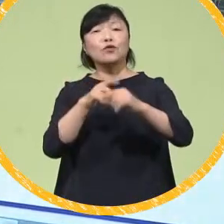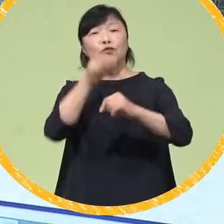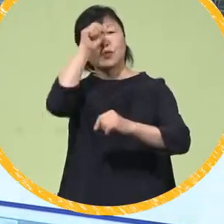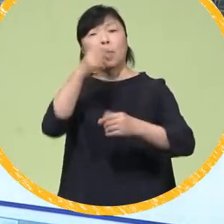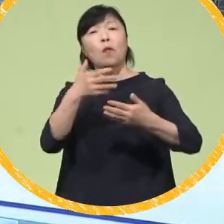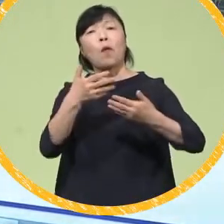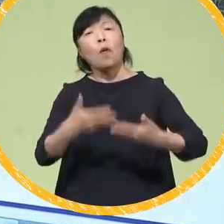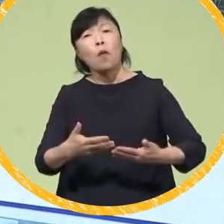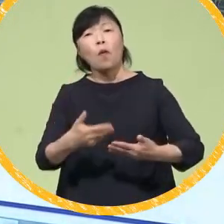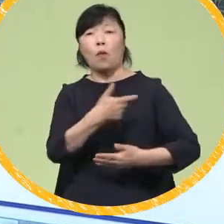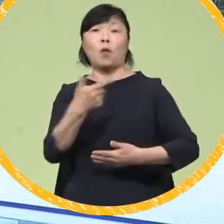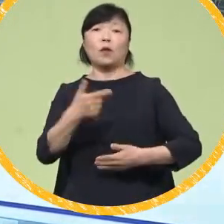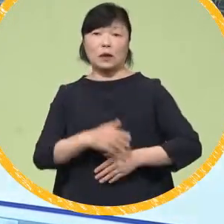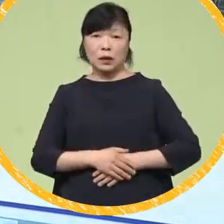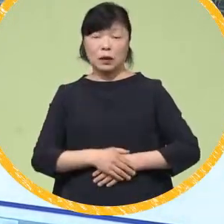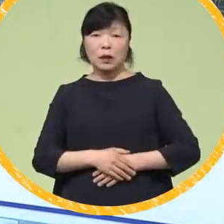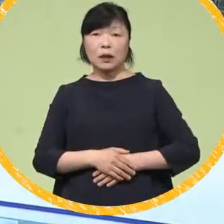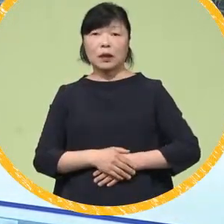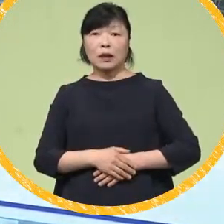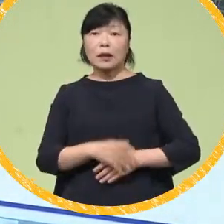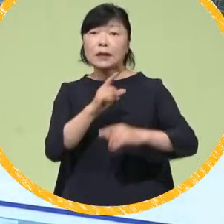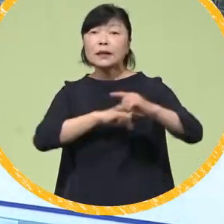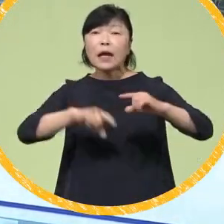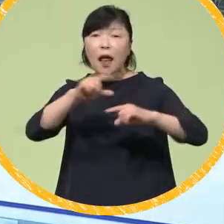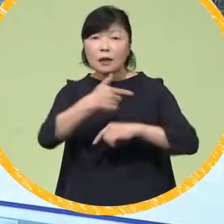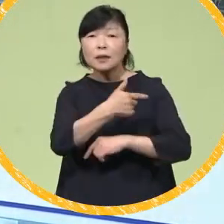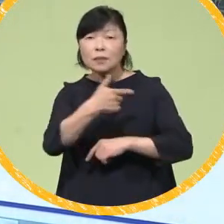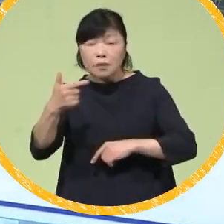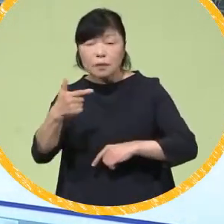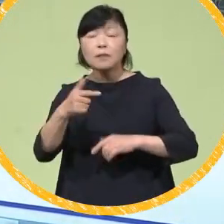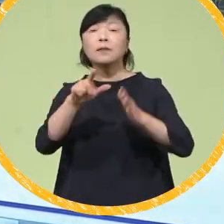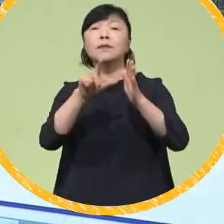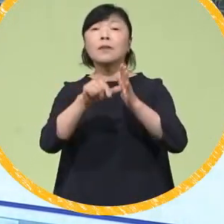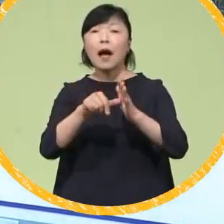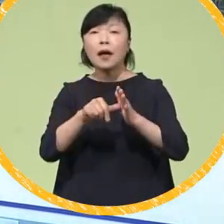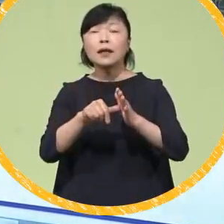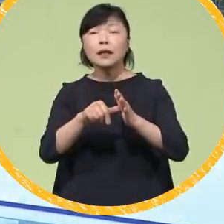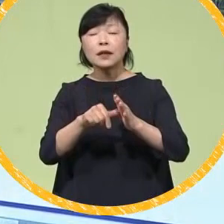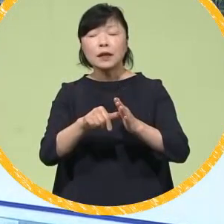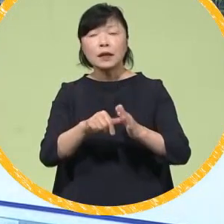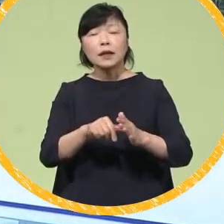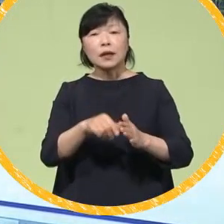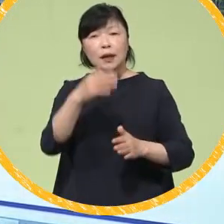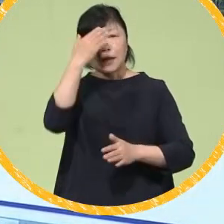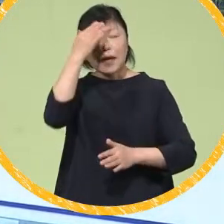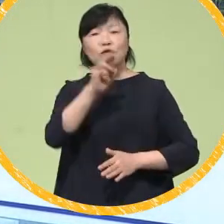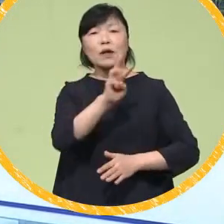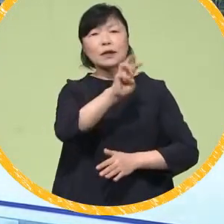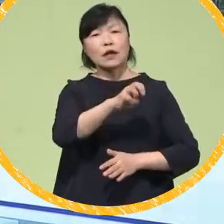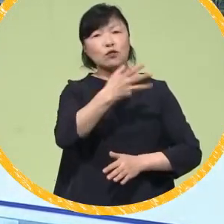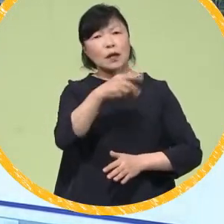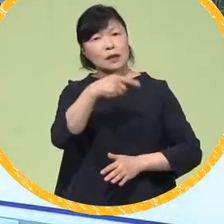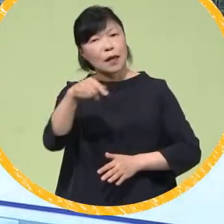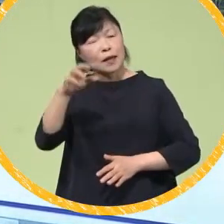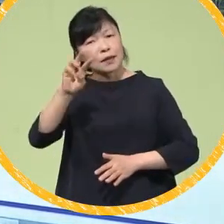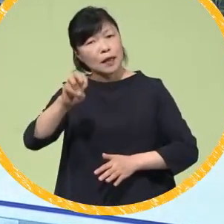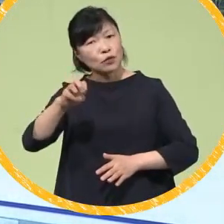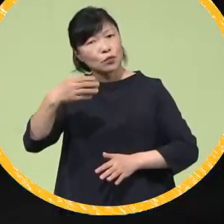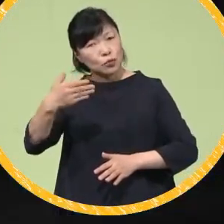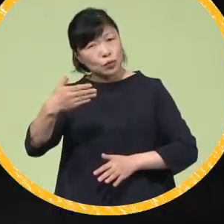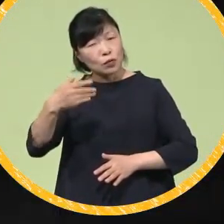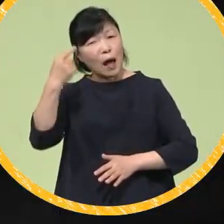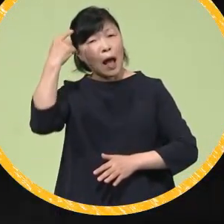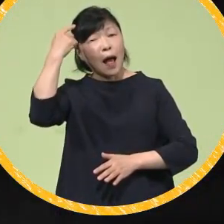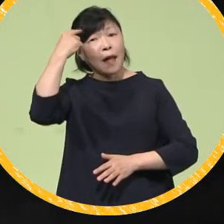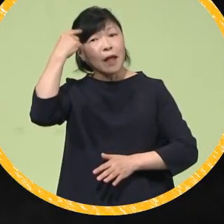高くなるんですね。でそれがさらにひどくなって、まあ、熱がもう38度とか39度とか超えてくると、その頭